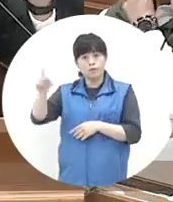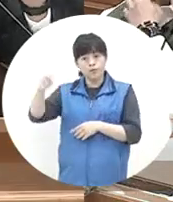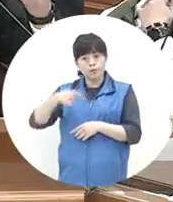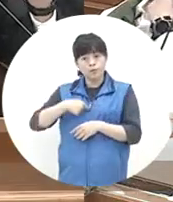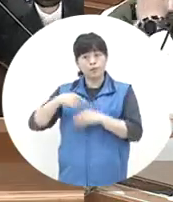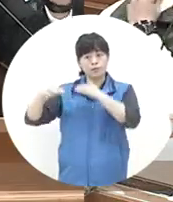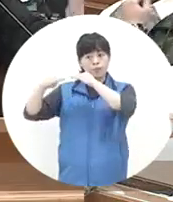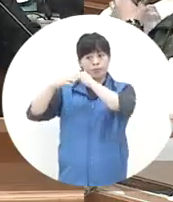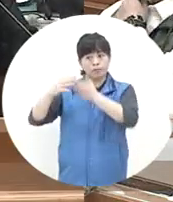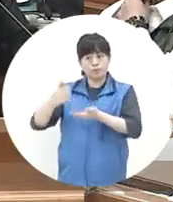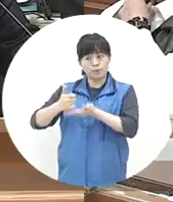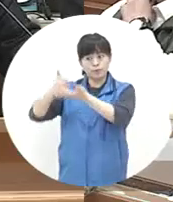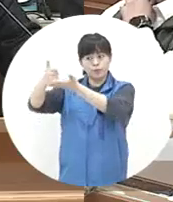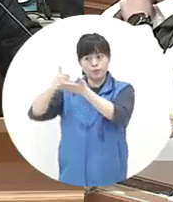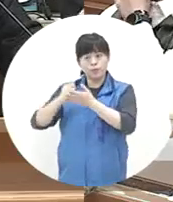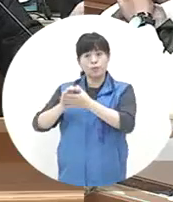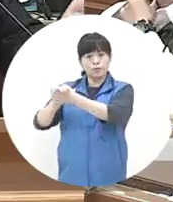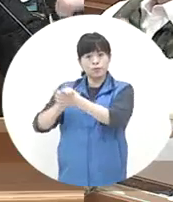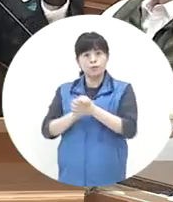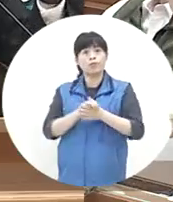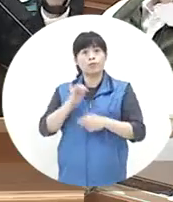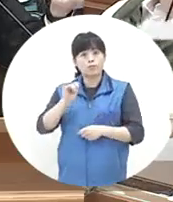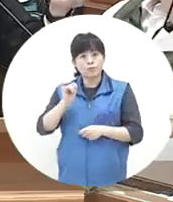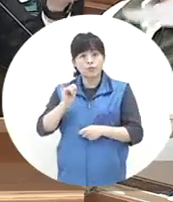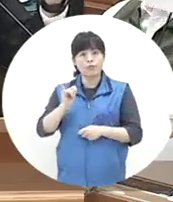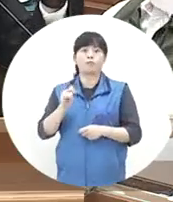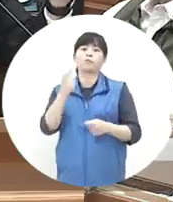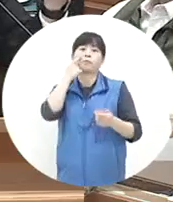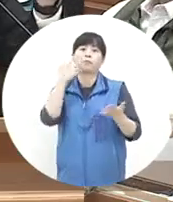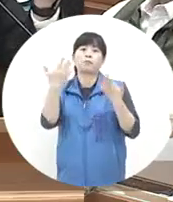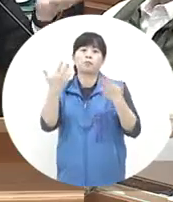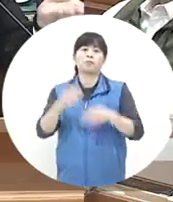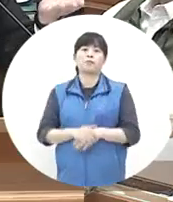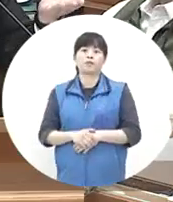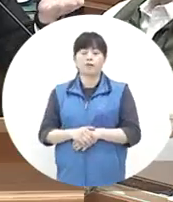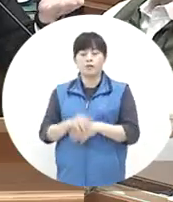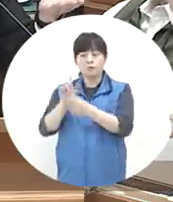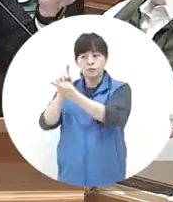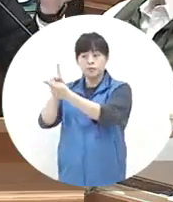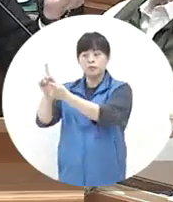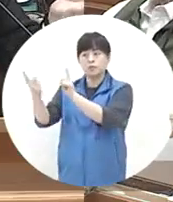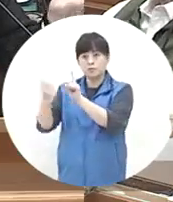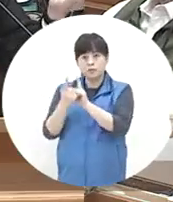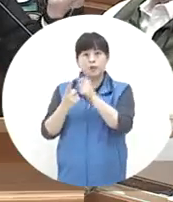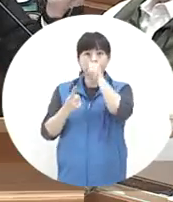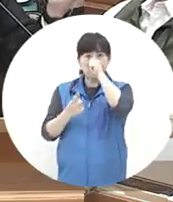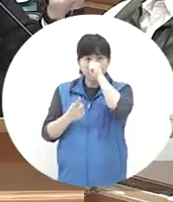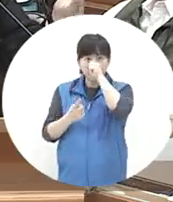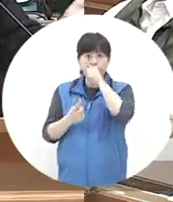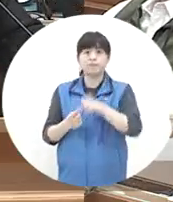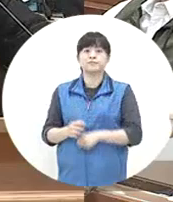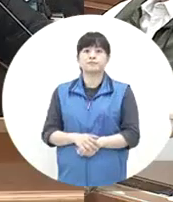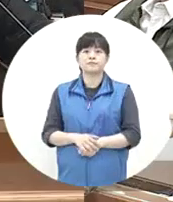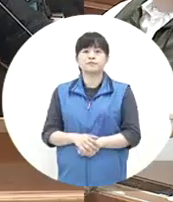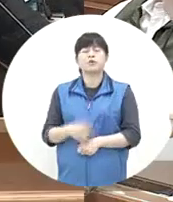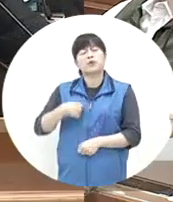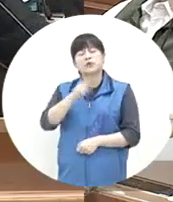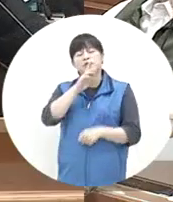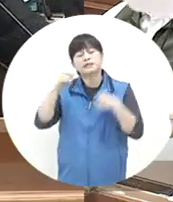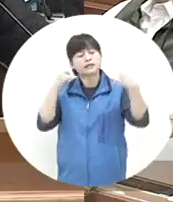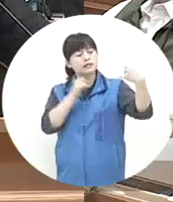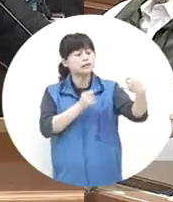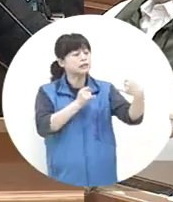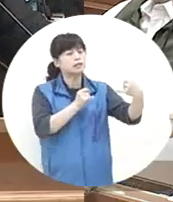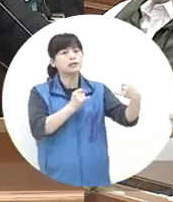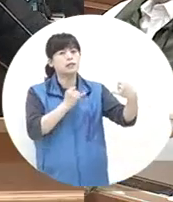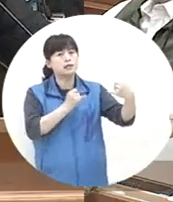尊严、友善的往来，很清楚的善待对方。 好，那就是、啊、我是说敌意啦。啊，我是说如果